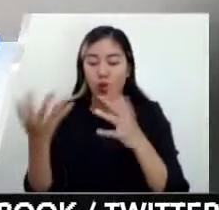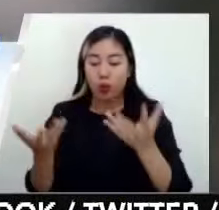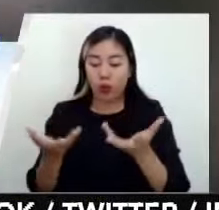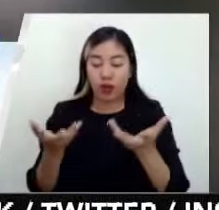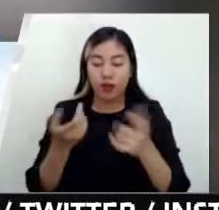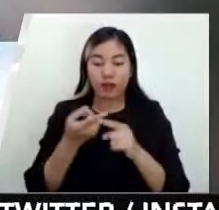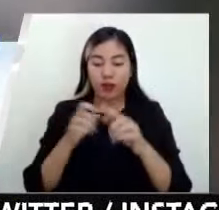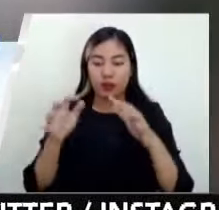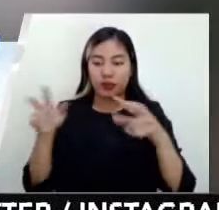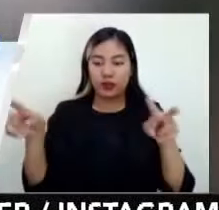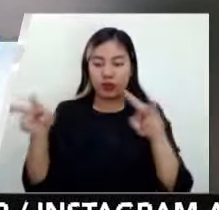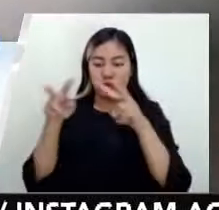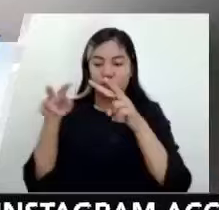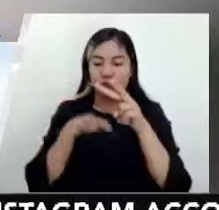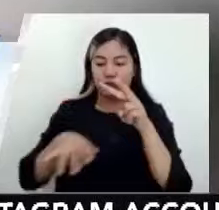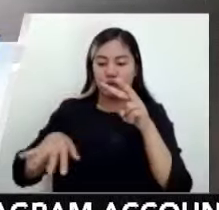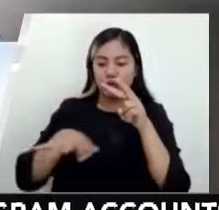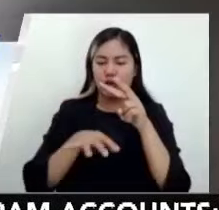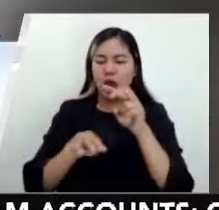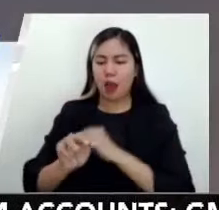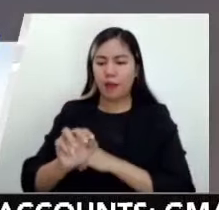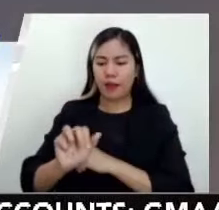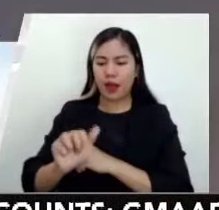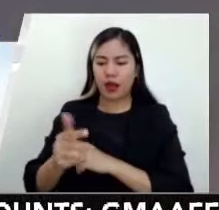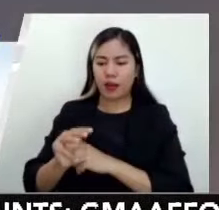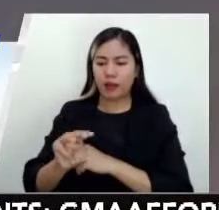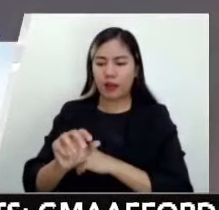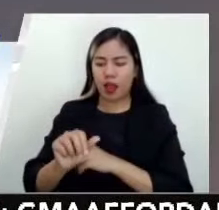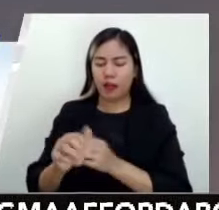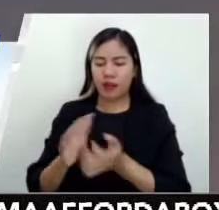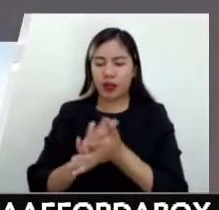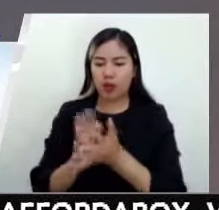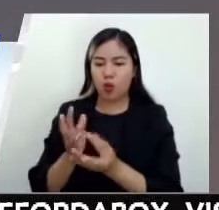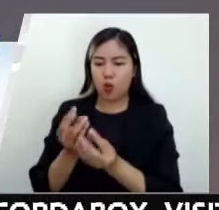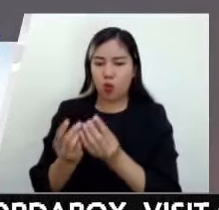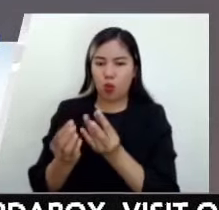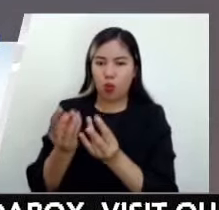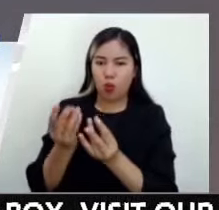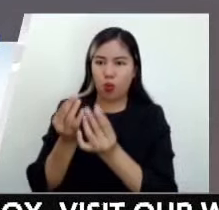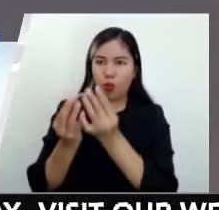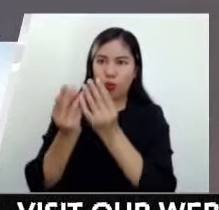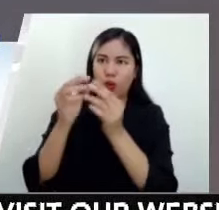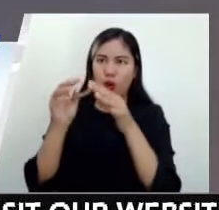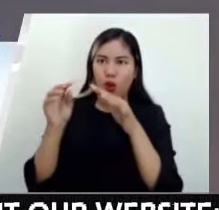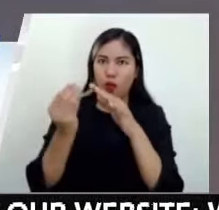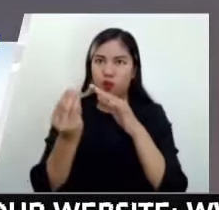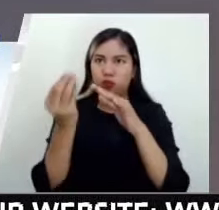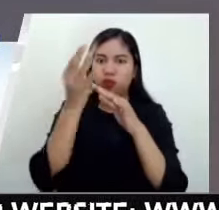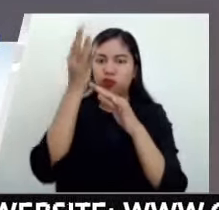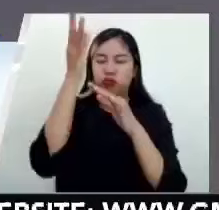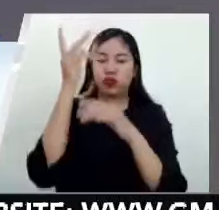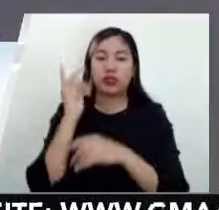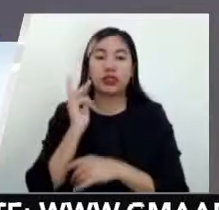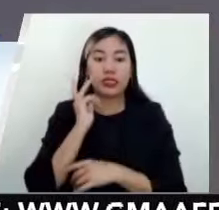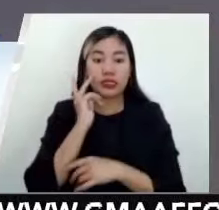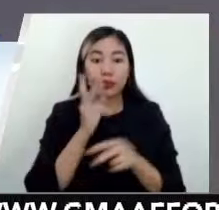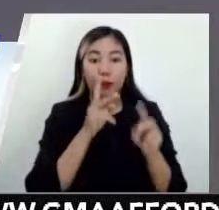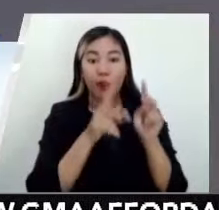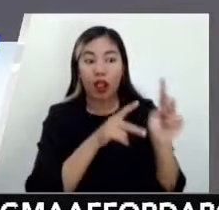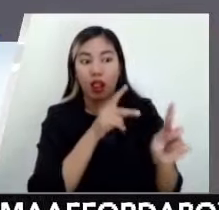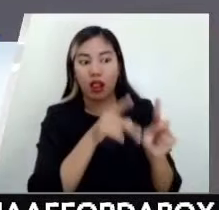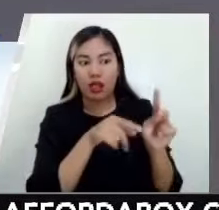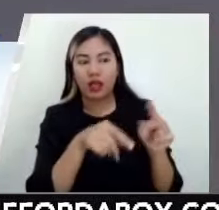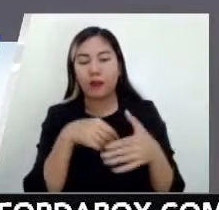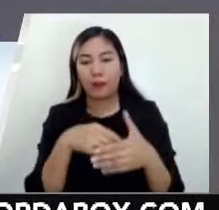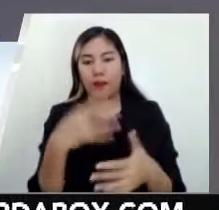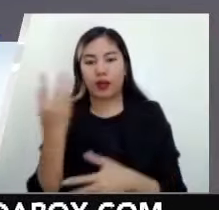sa ilalim ng crater ng bulkan. Base sa isang taga-Talisay, Batangas na nakasaksi sa pagsabog, humigit kumulang 8 minuto nagtagal ang